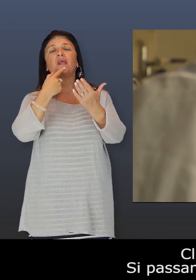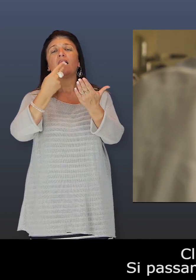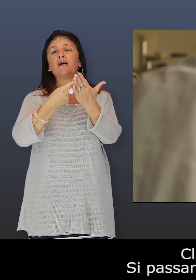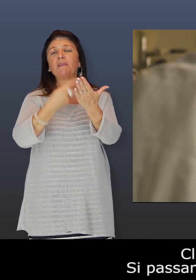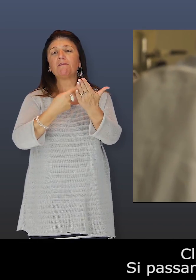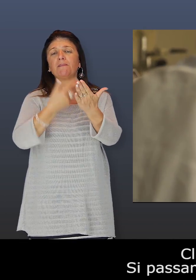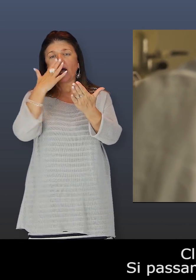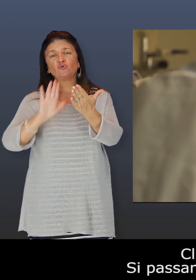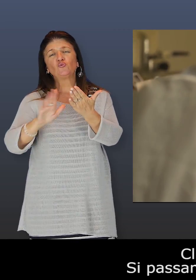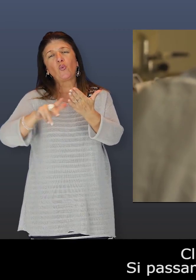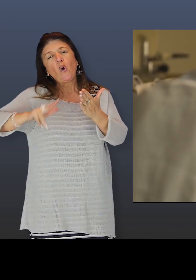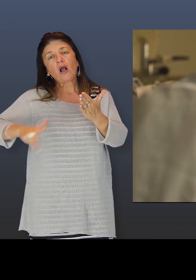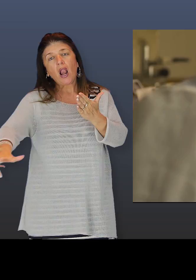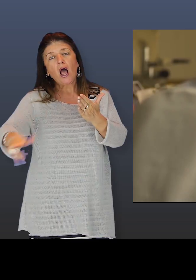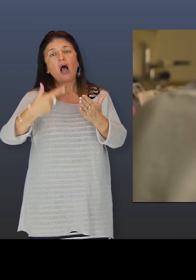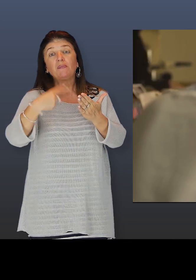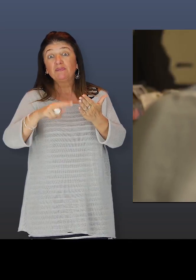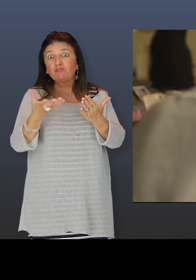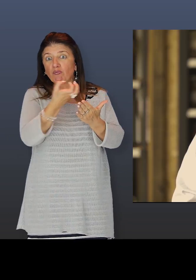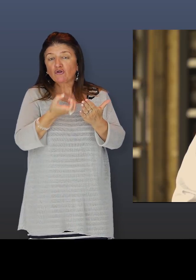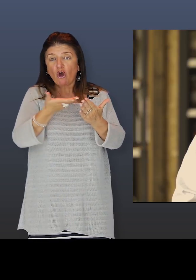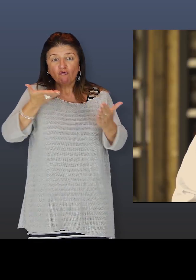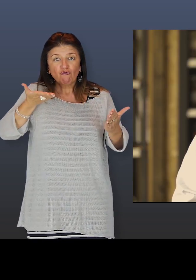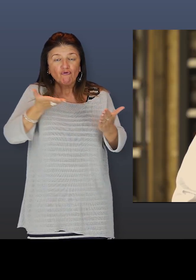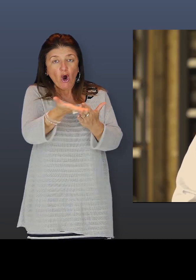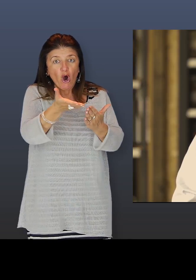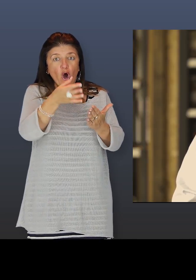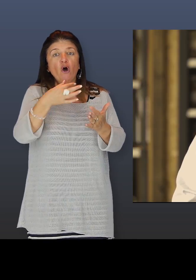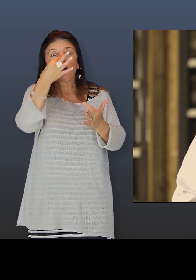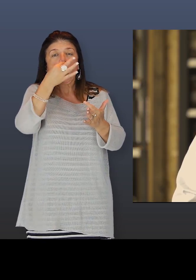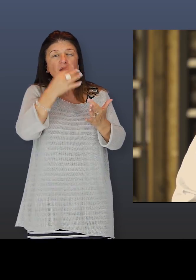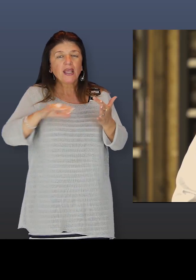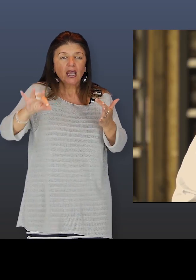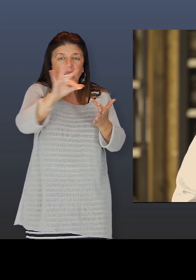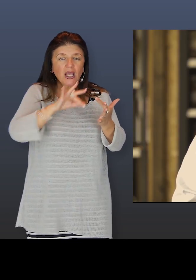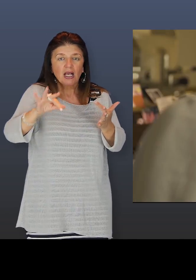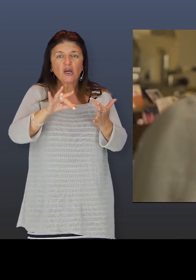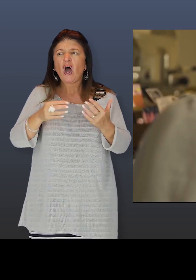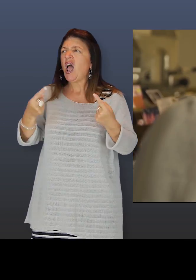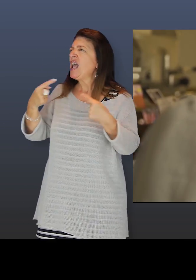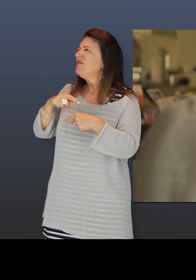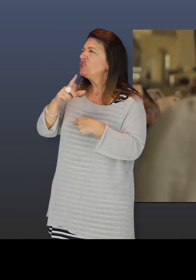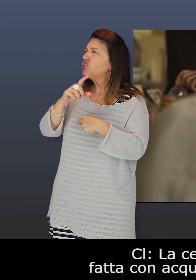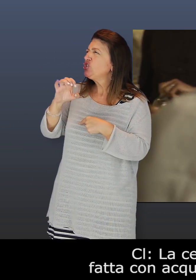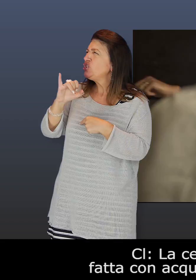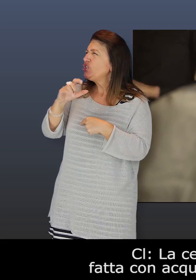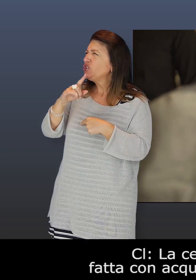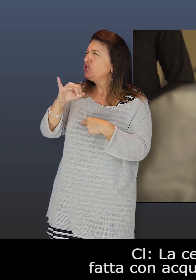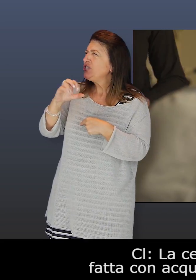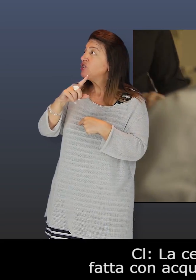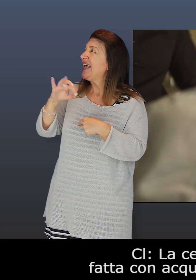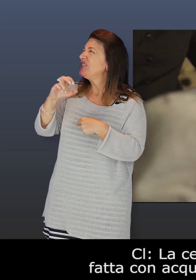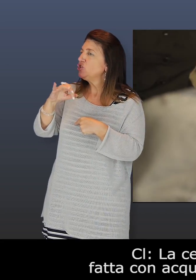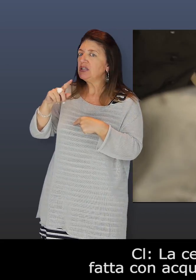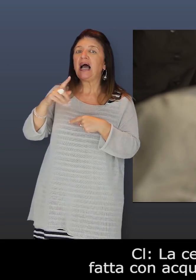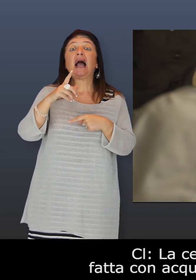passano in forno con un po' di oliva, no? E invece la cecina? La cecina, una